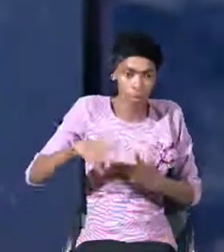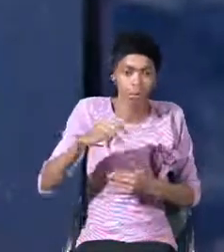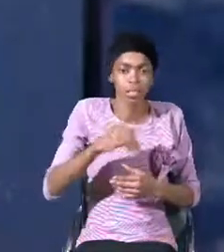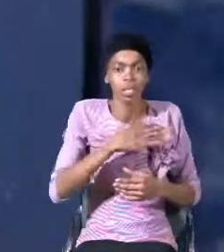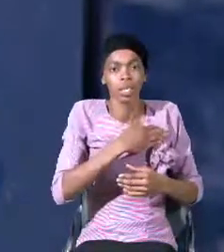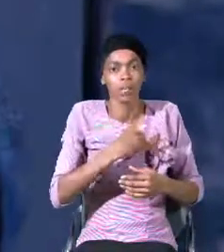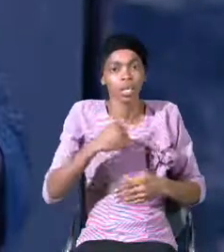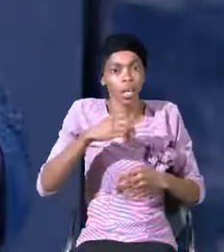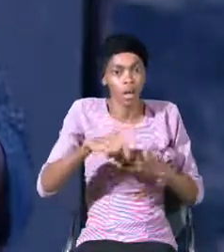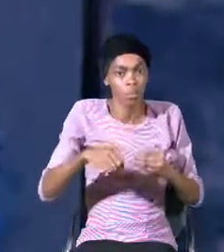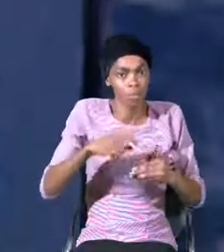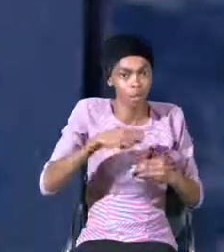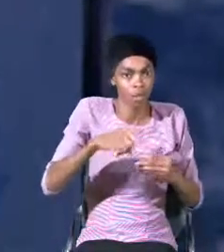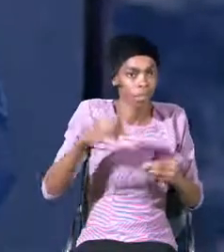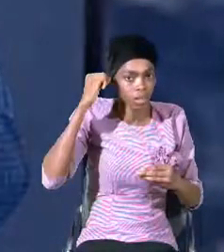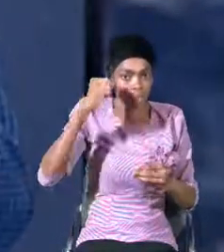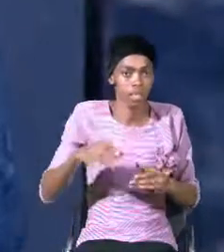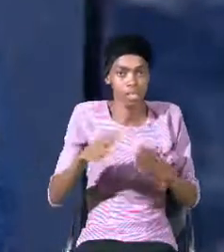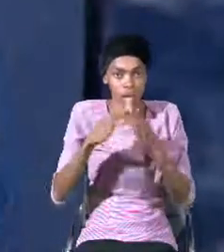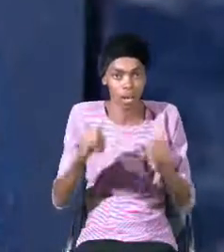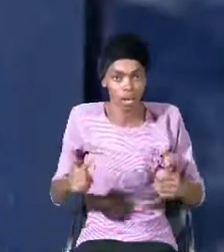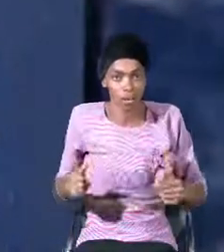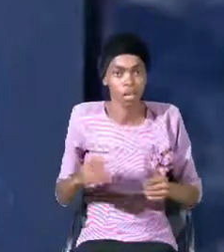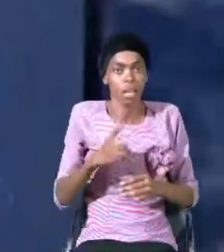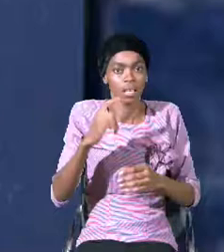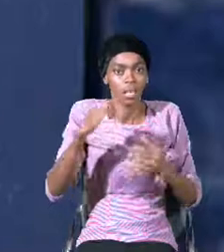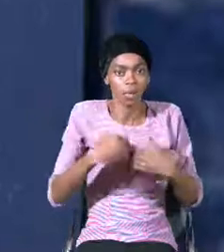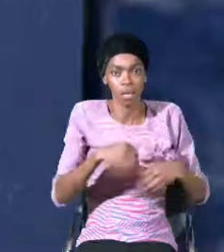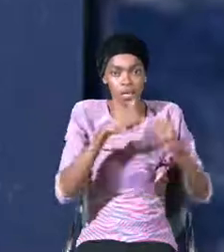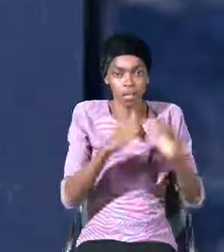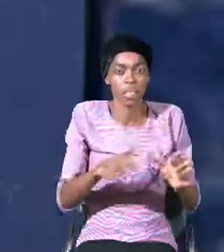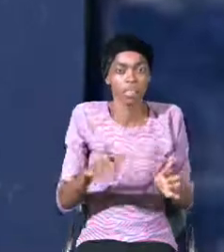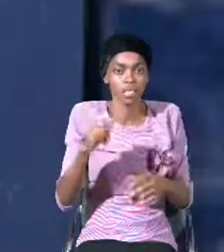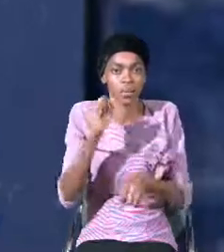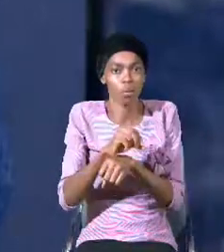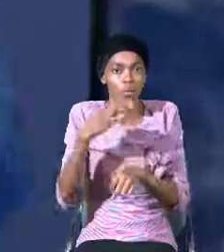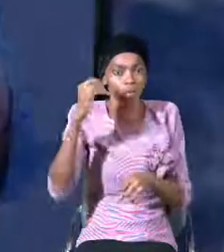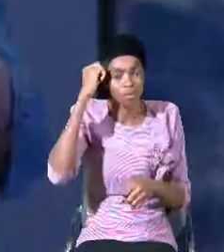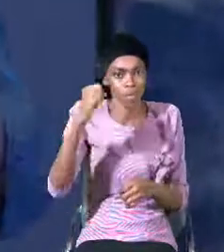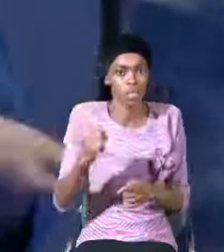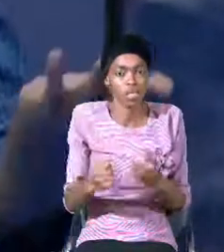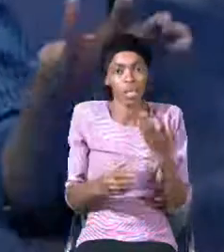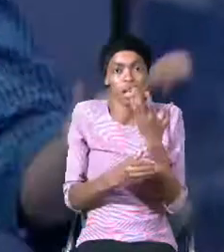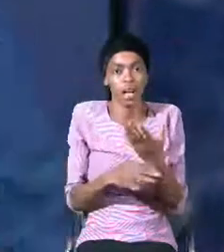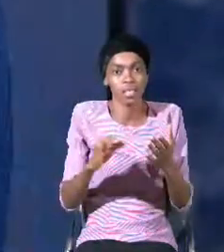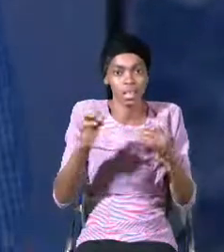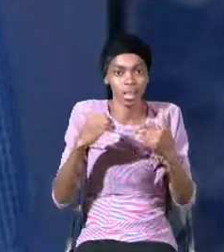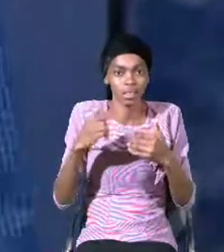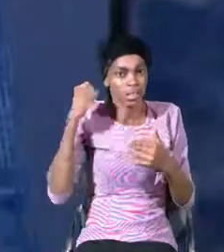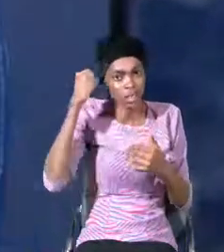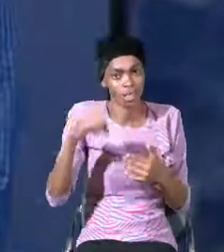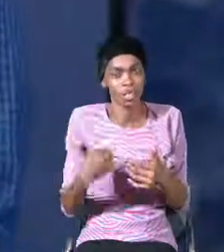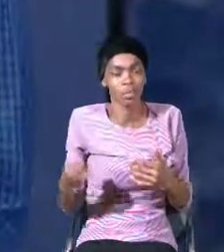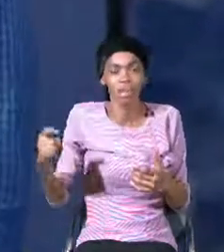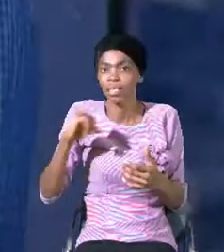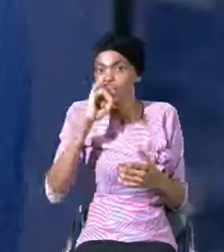Voici ce que nous voyons ici. Job 1:10. Aidé, ne l'as-tu pas protégé, lui, sa maison et tout ce qui est à lui?